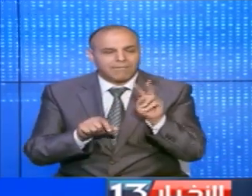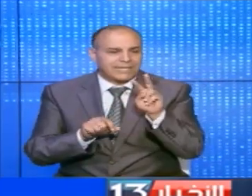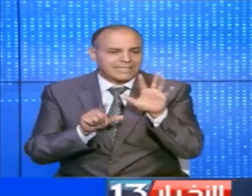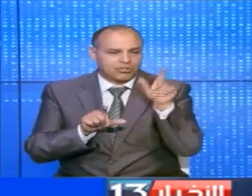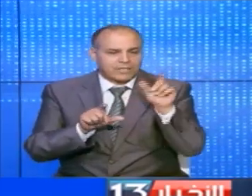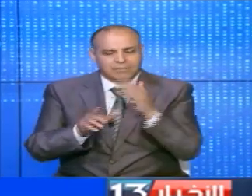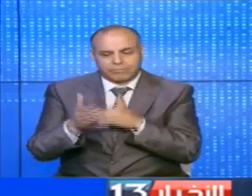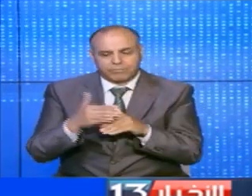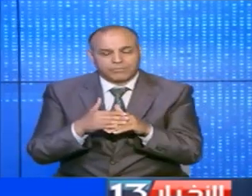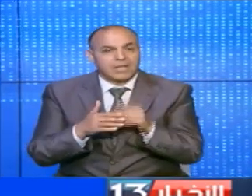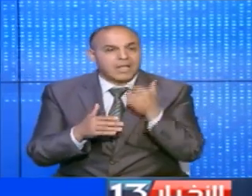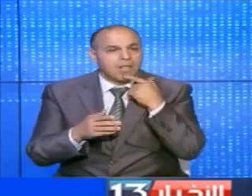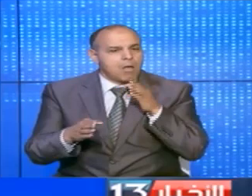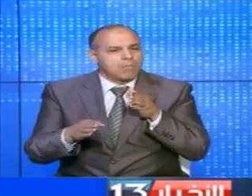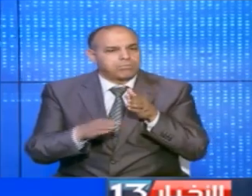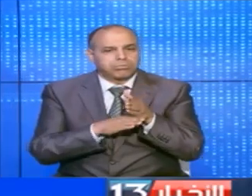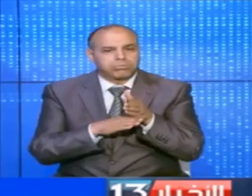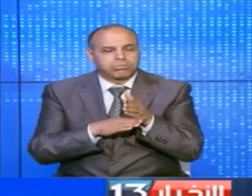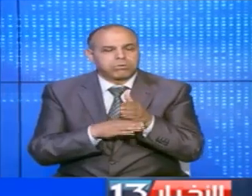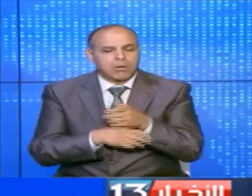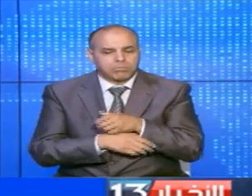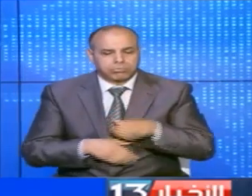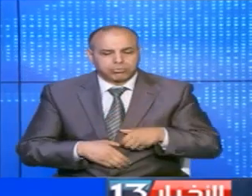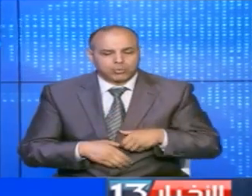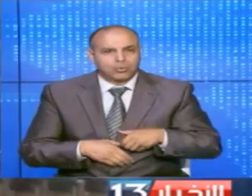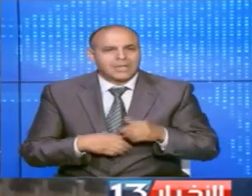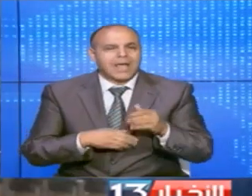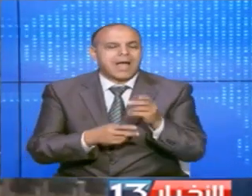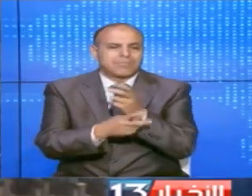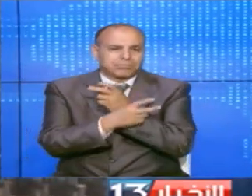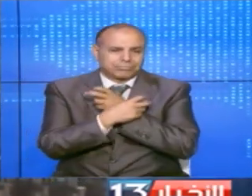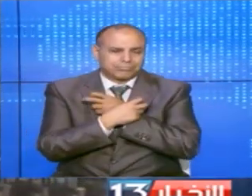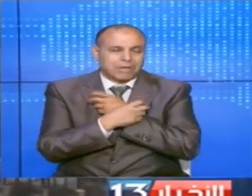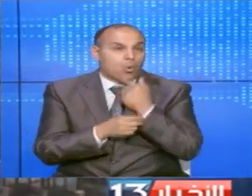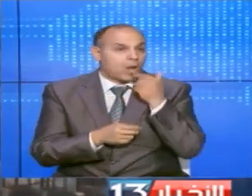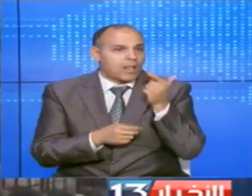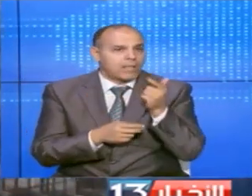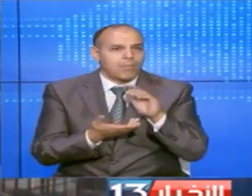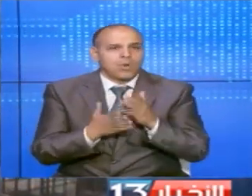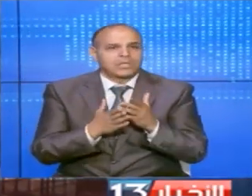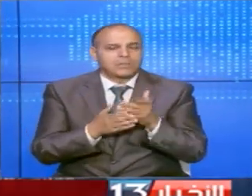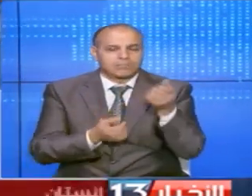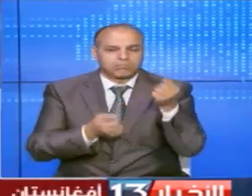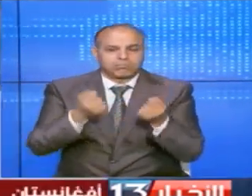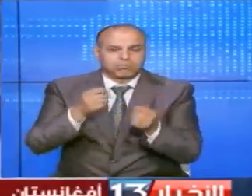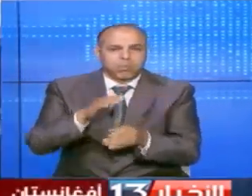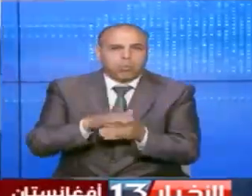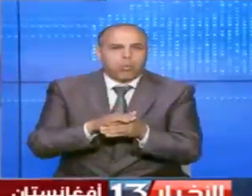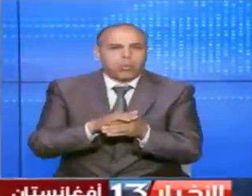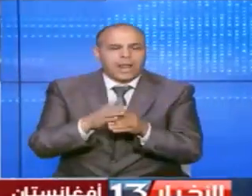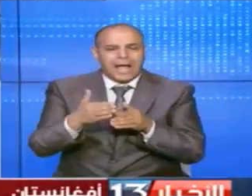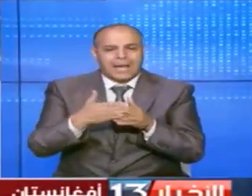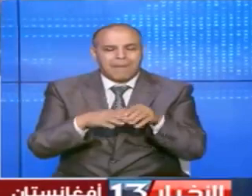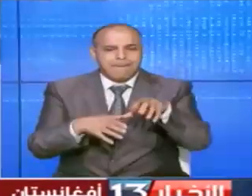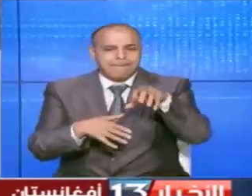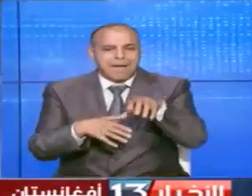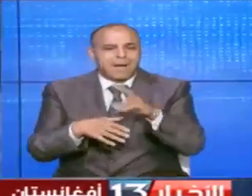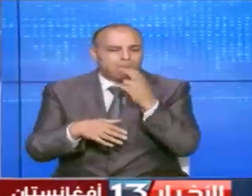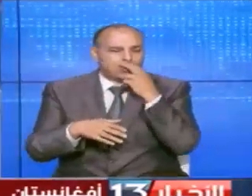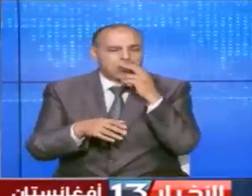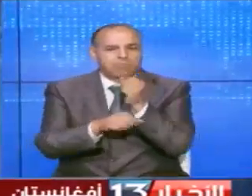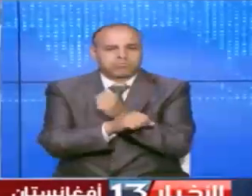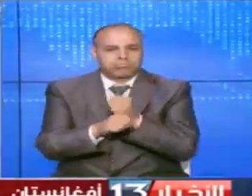اخرون في هجوم انتحاري نفذته حركه طالبان بواسطه شاحنه كبيره قرب مقر للشرطه